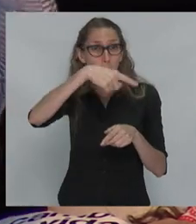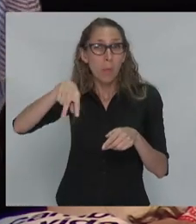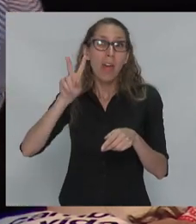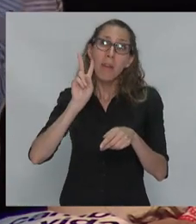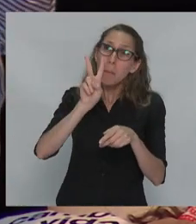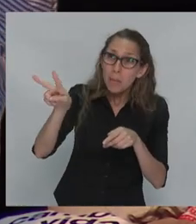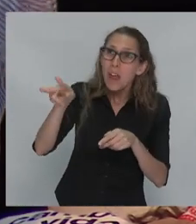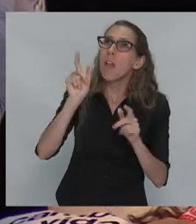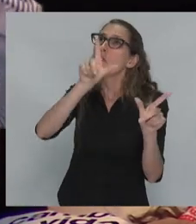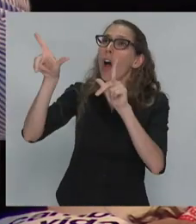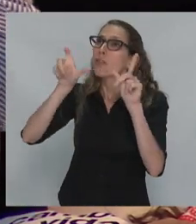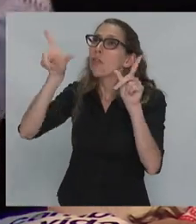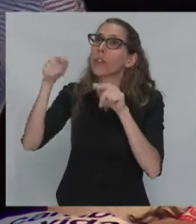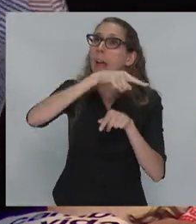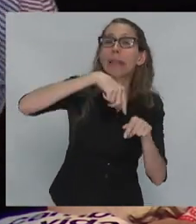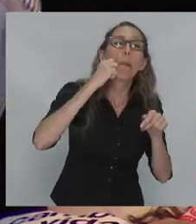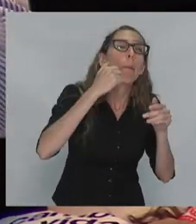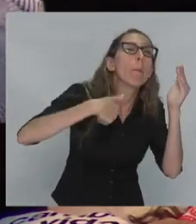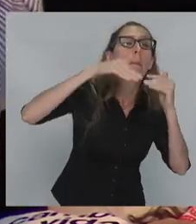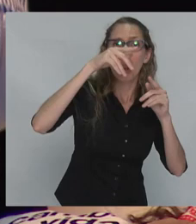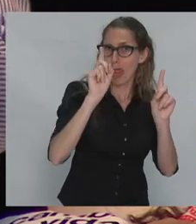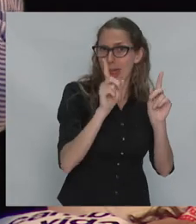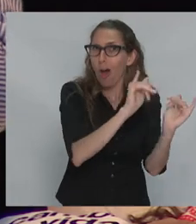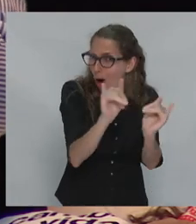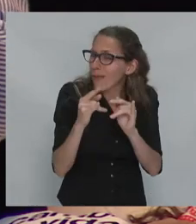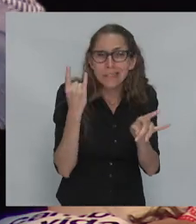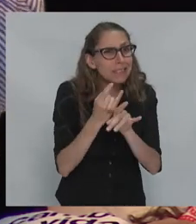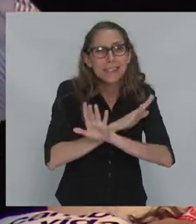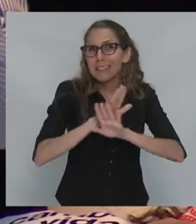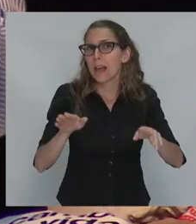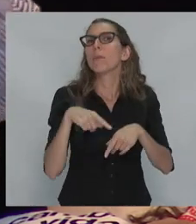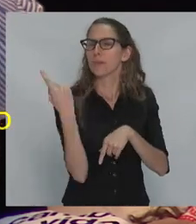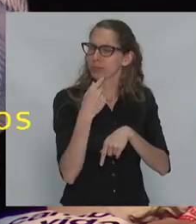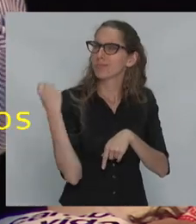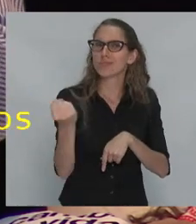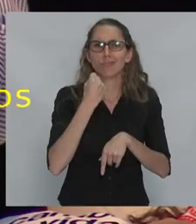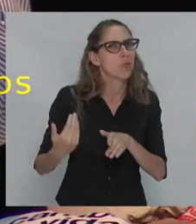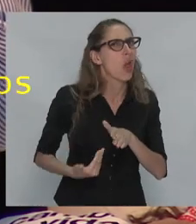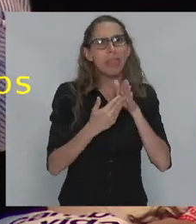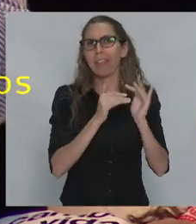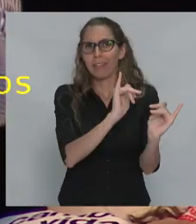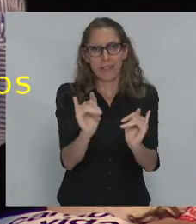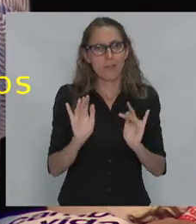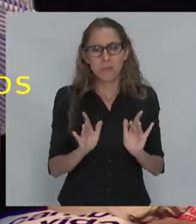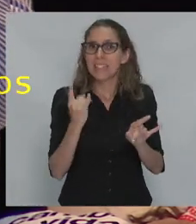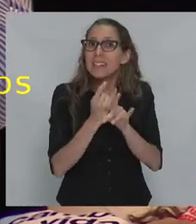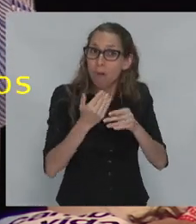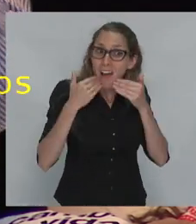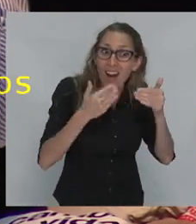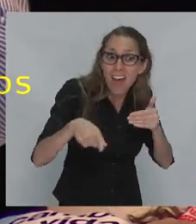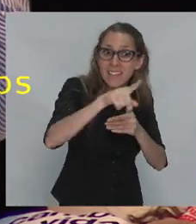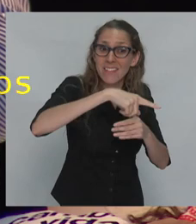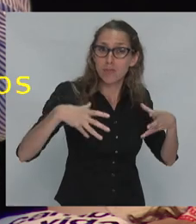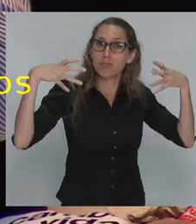jeunesse est un élément central, c'est elle qui porte le principal fardeau du combat et